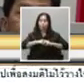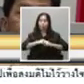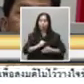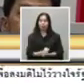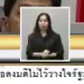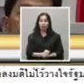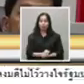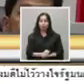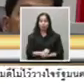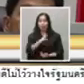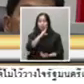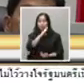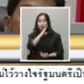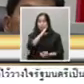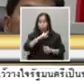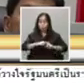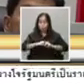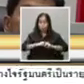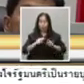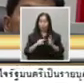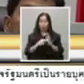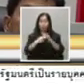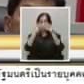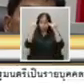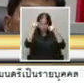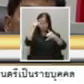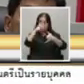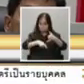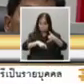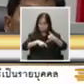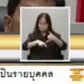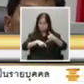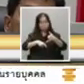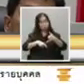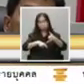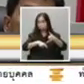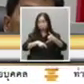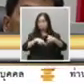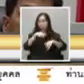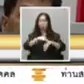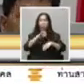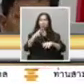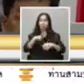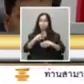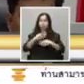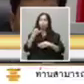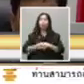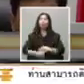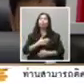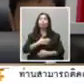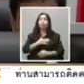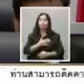คนหลอกตัวเองเนี่ยนะมันสมควรจะเป็นนายกรัฐมนตรีต่อไปอีกไหมครับนะผมจบแค่นี้แล้วครับ